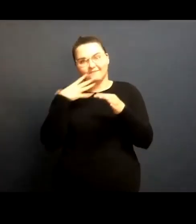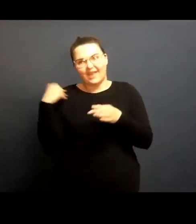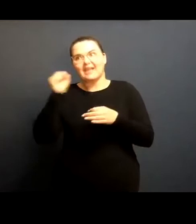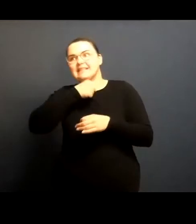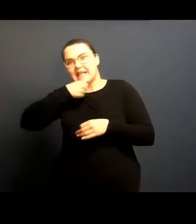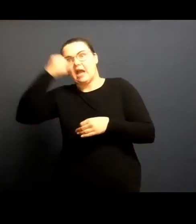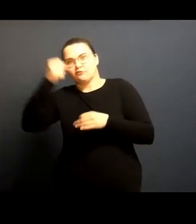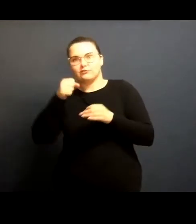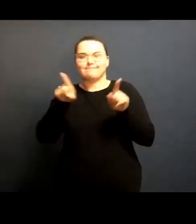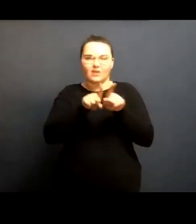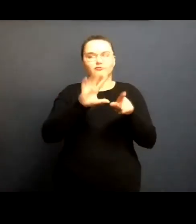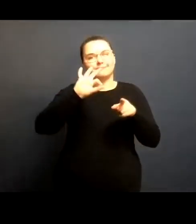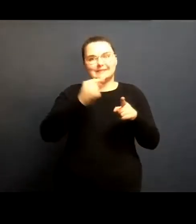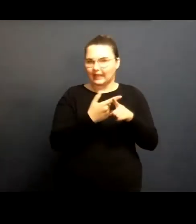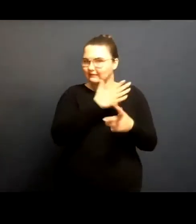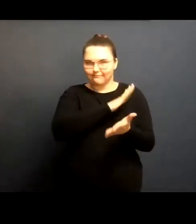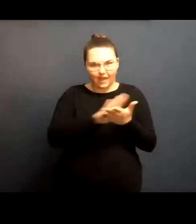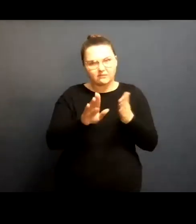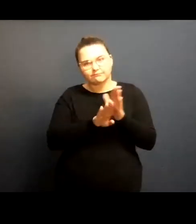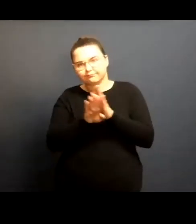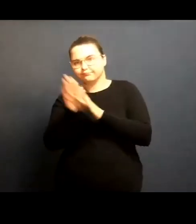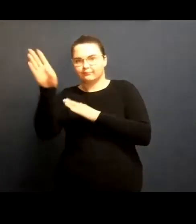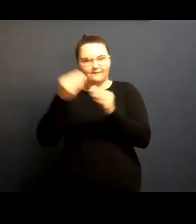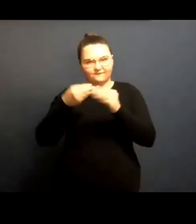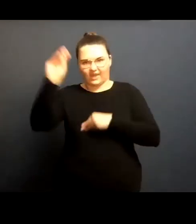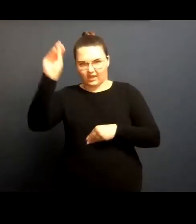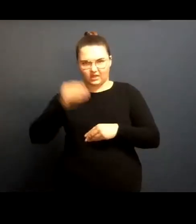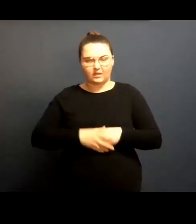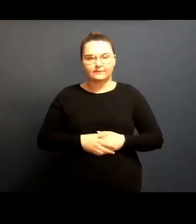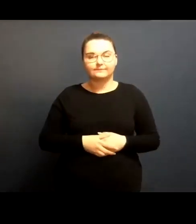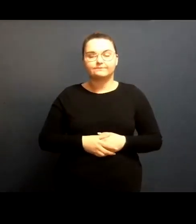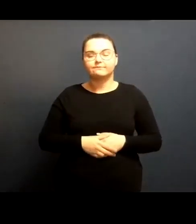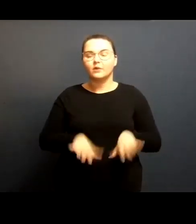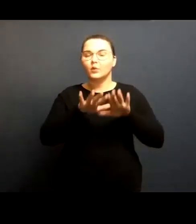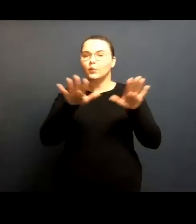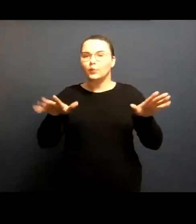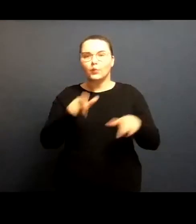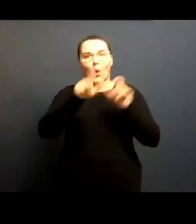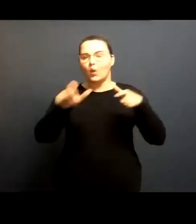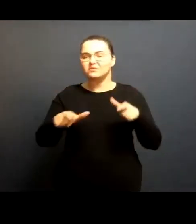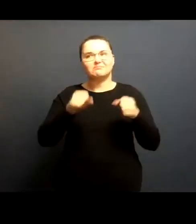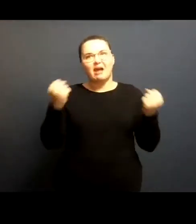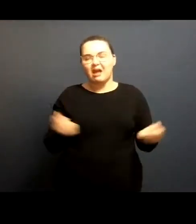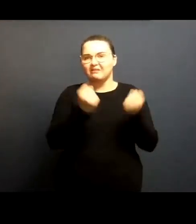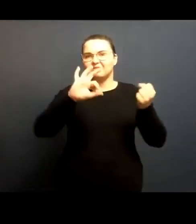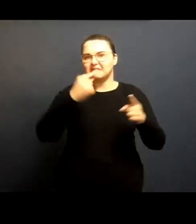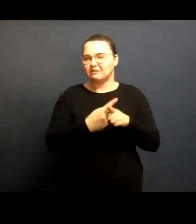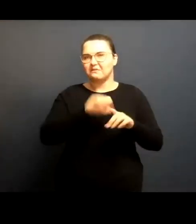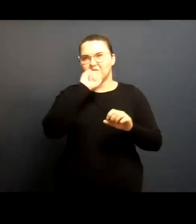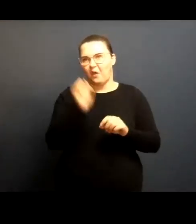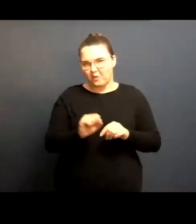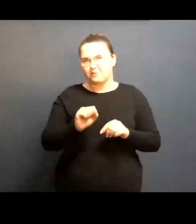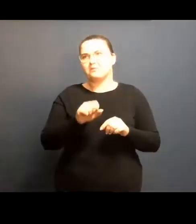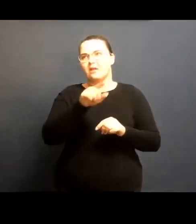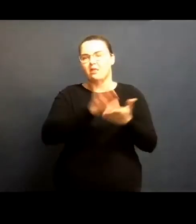badanych twierdzi, że nie jest zaangażowana w aktywność seksualną. Są to głównie mieszkańcy miast i